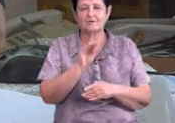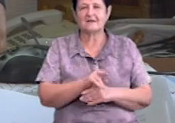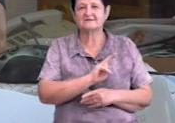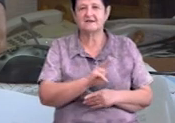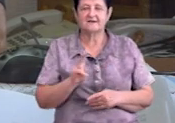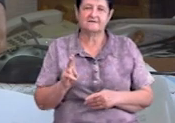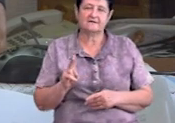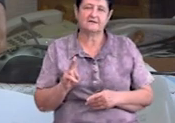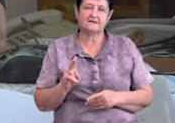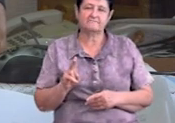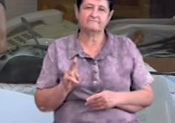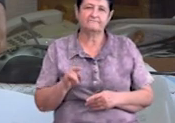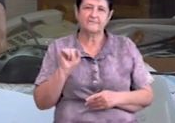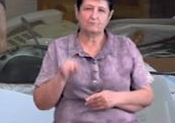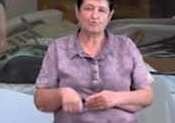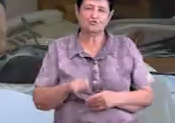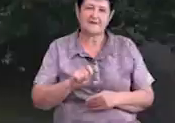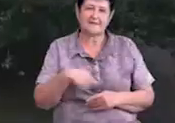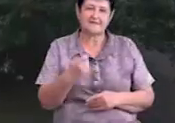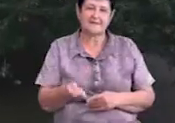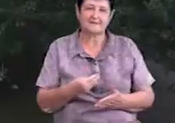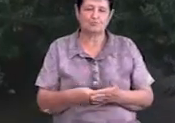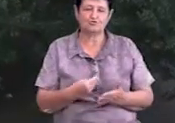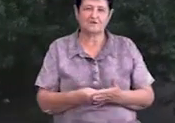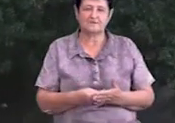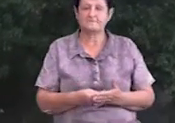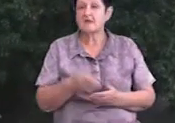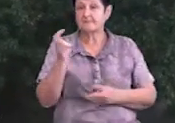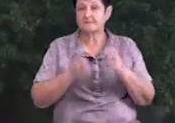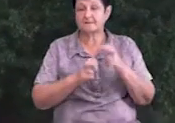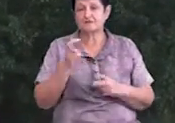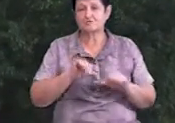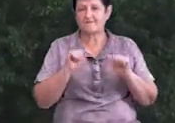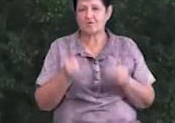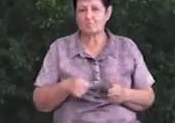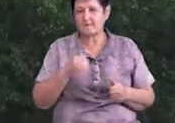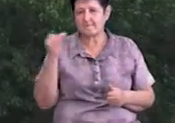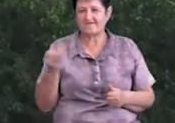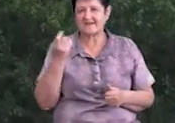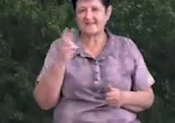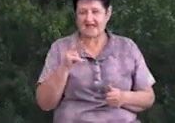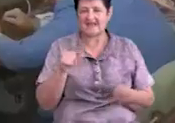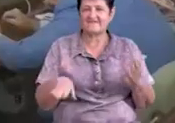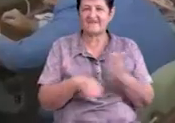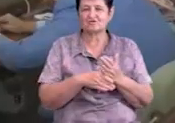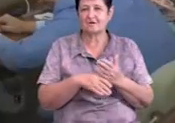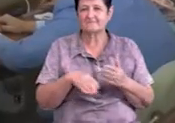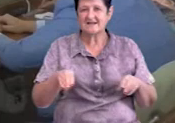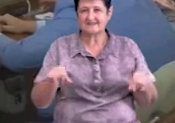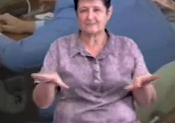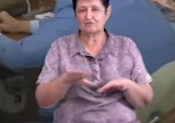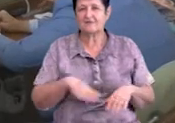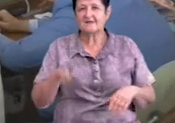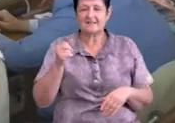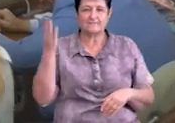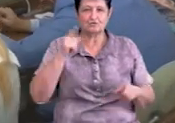які може надати бюджет. Наразі підприємство формує привабливу для інвестора земельну ділянку. На минулій сесії